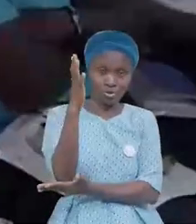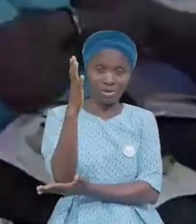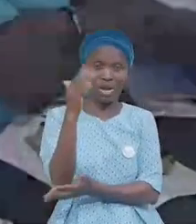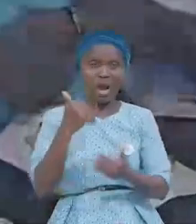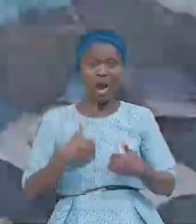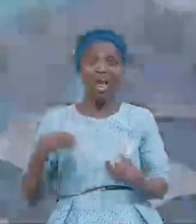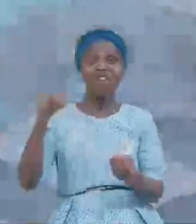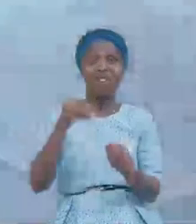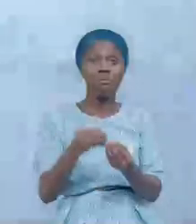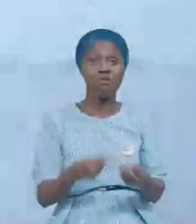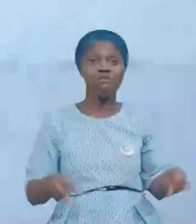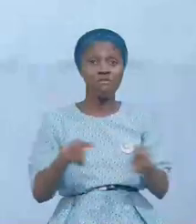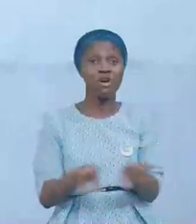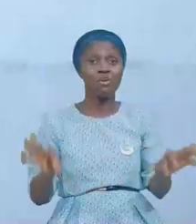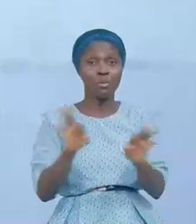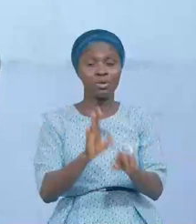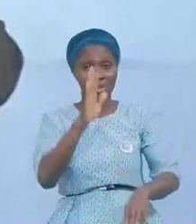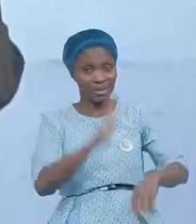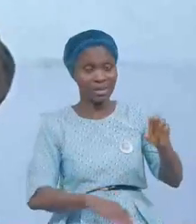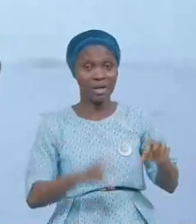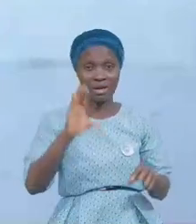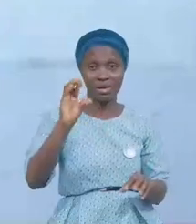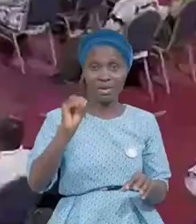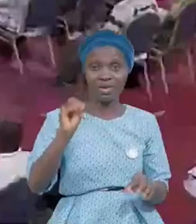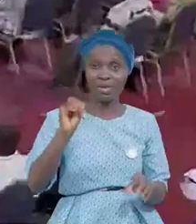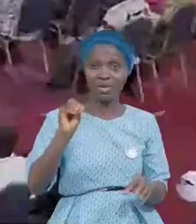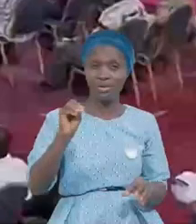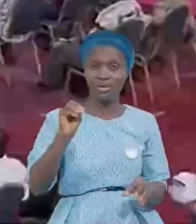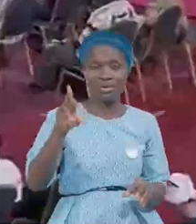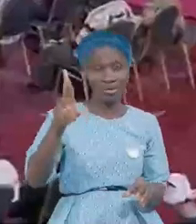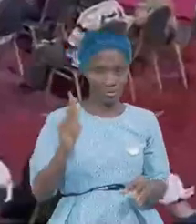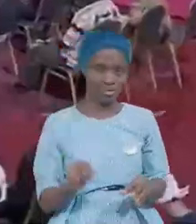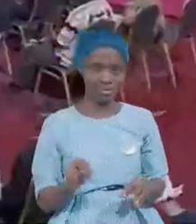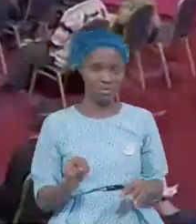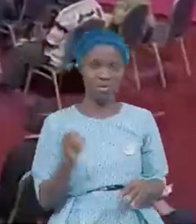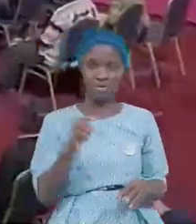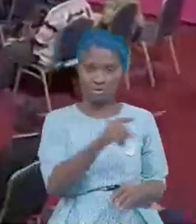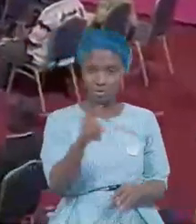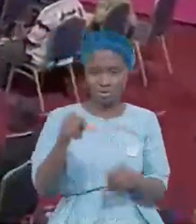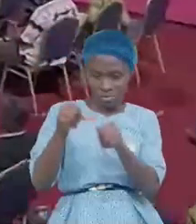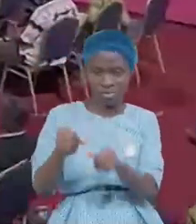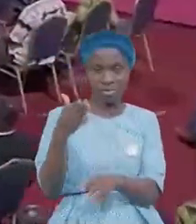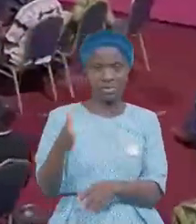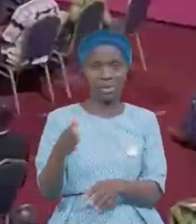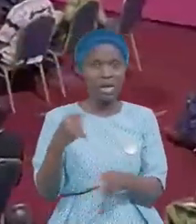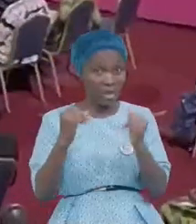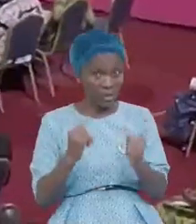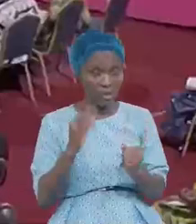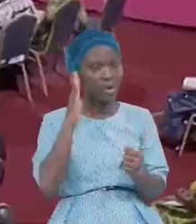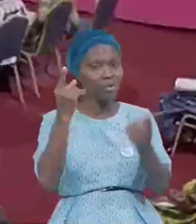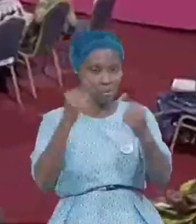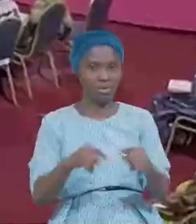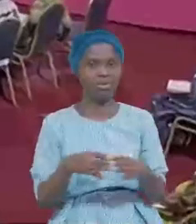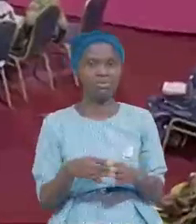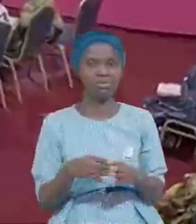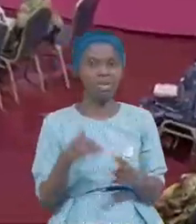là. N'abandonne pas. Ça, il viendra. La puissance, ça va venir.